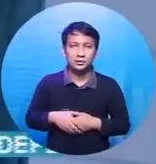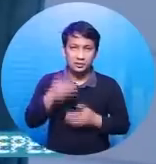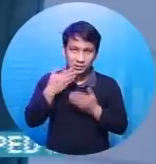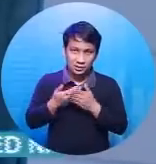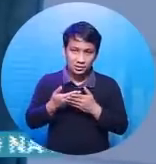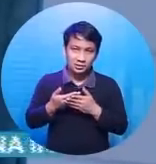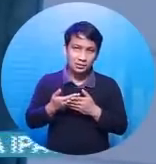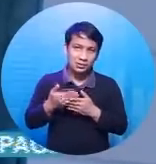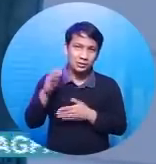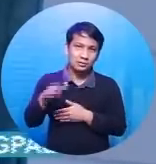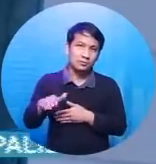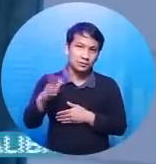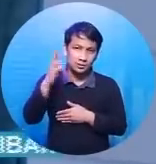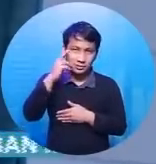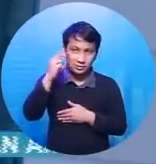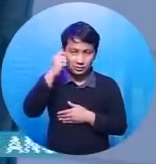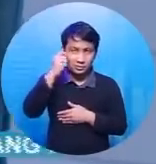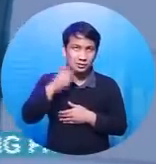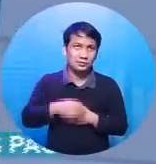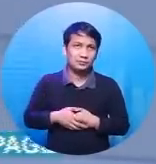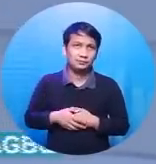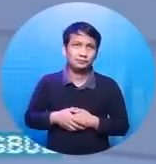hapon po, Sir Idol Rafi.